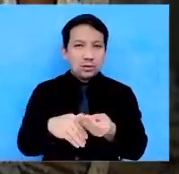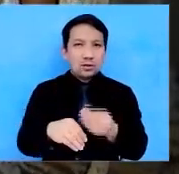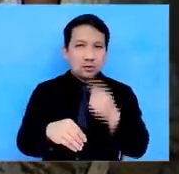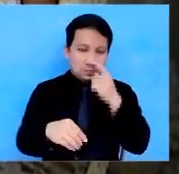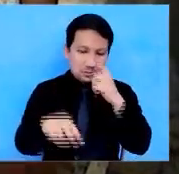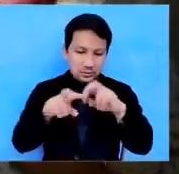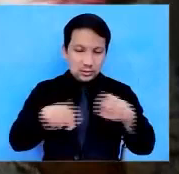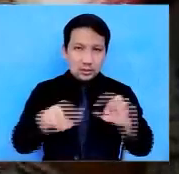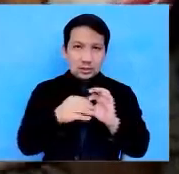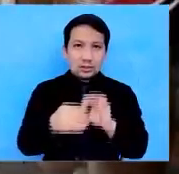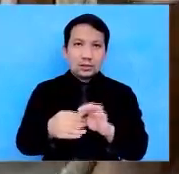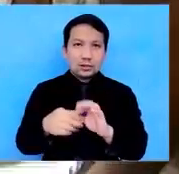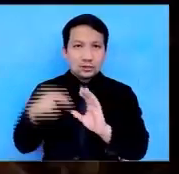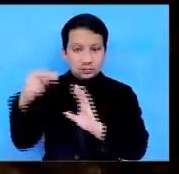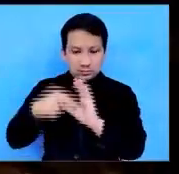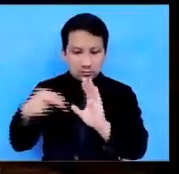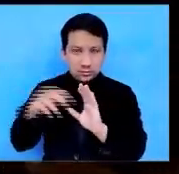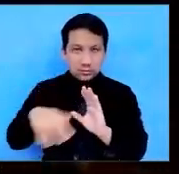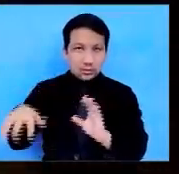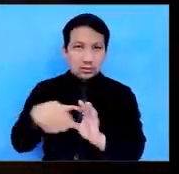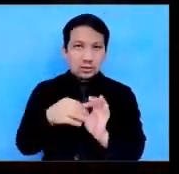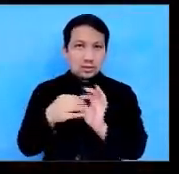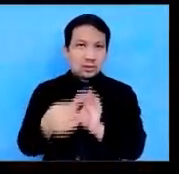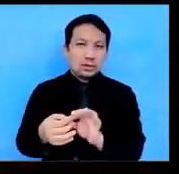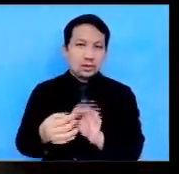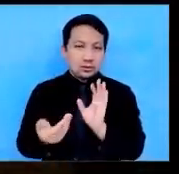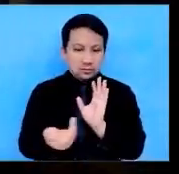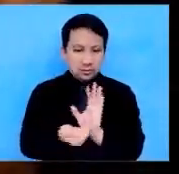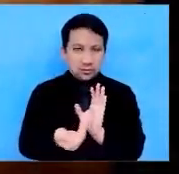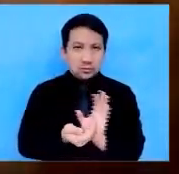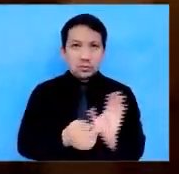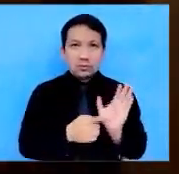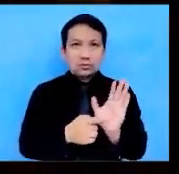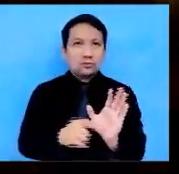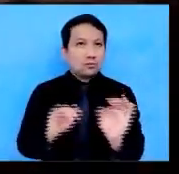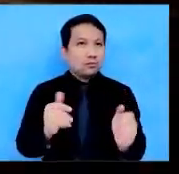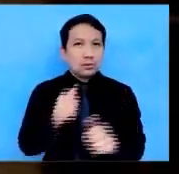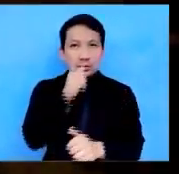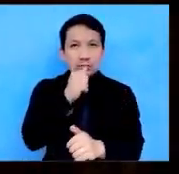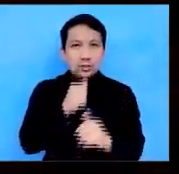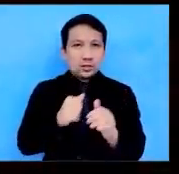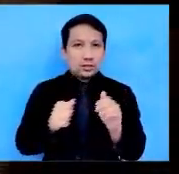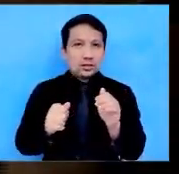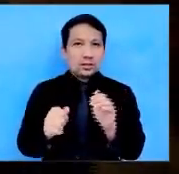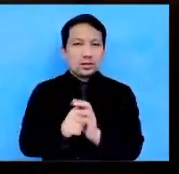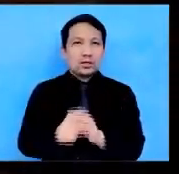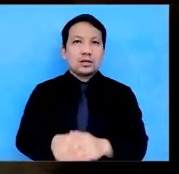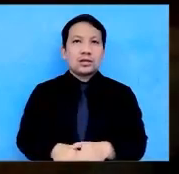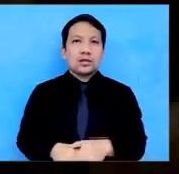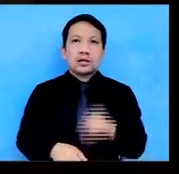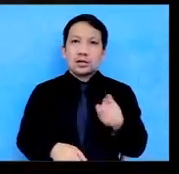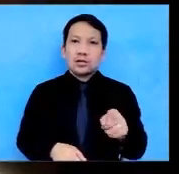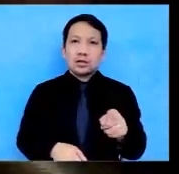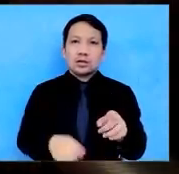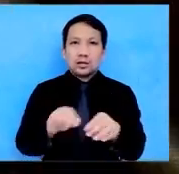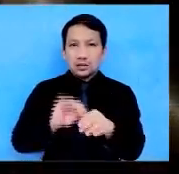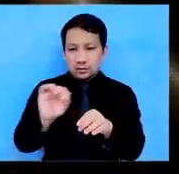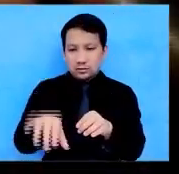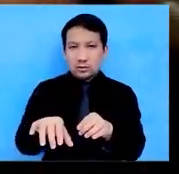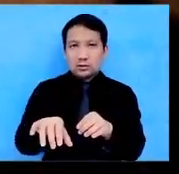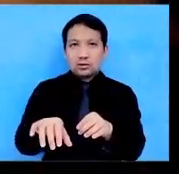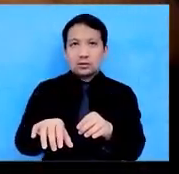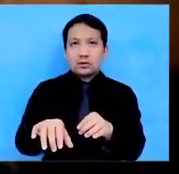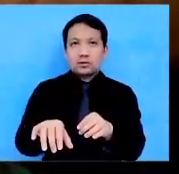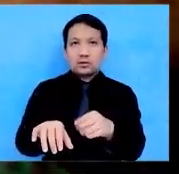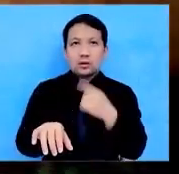Nagusan na rin silang kunan ng video ang buong fishing vessel para patunayan wala silang tinatago. Baka ang mangyayari, baka lagyan ng plantiran